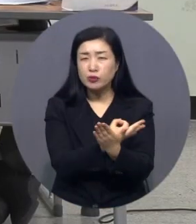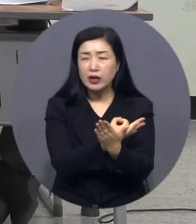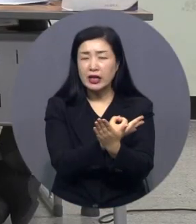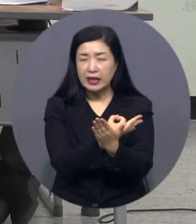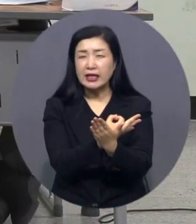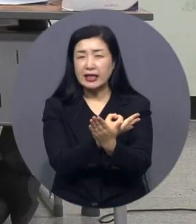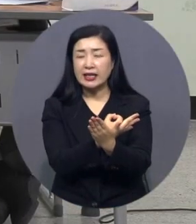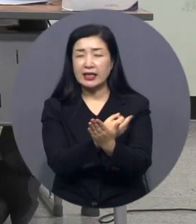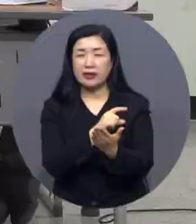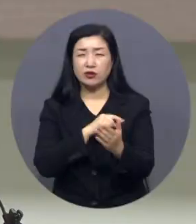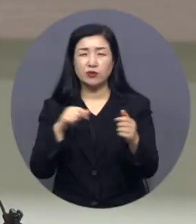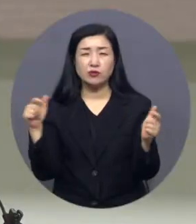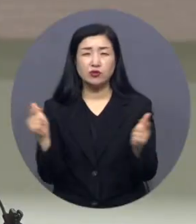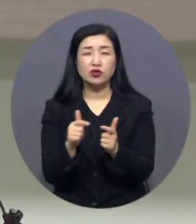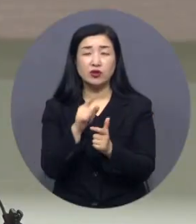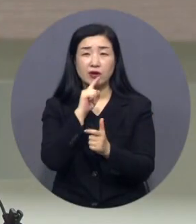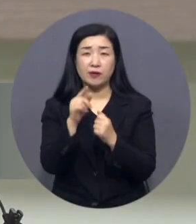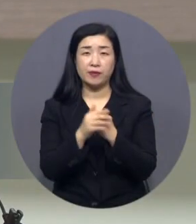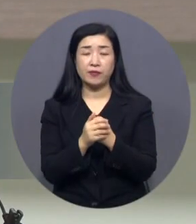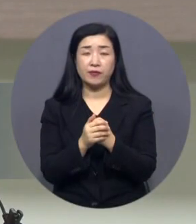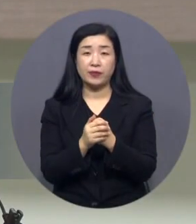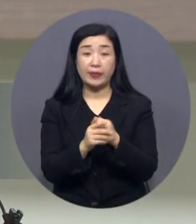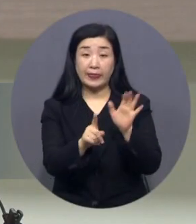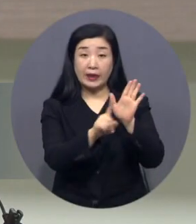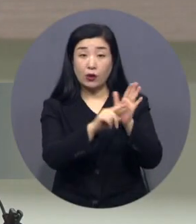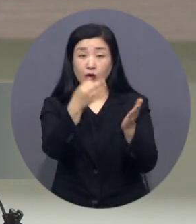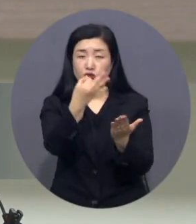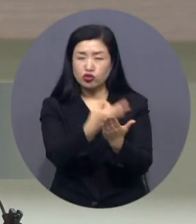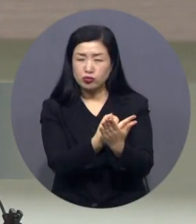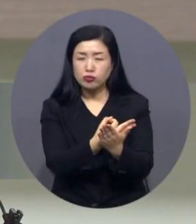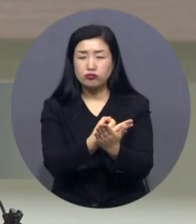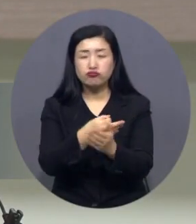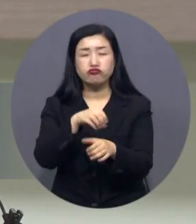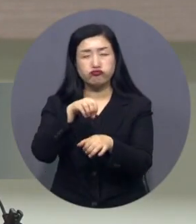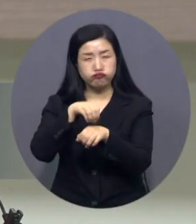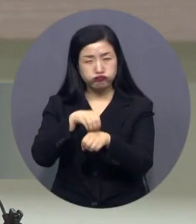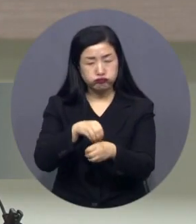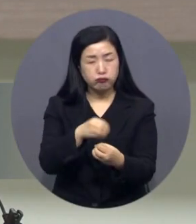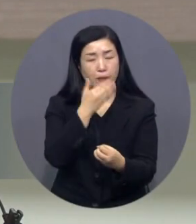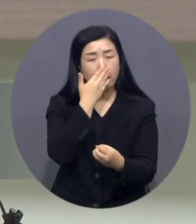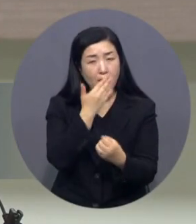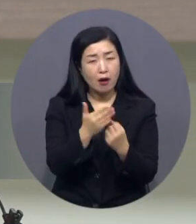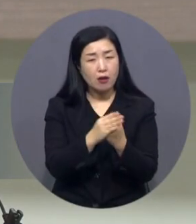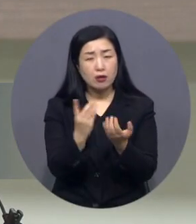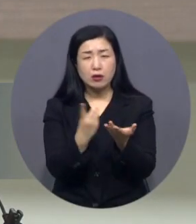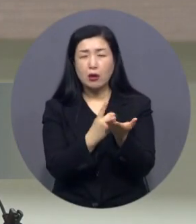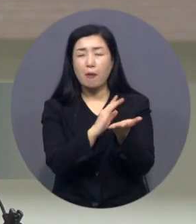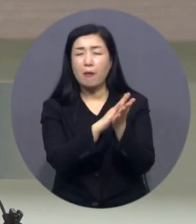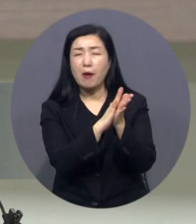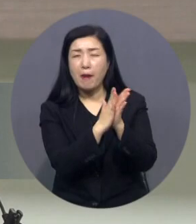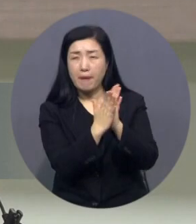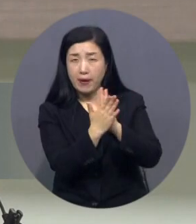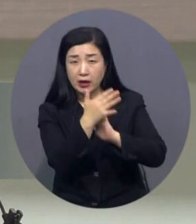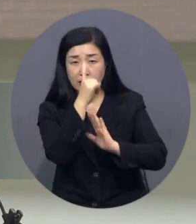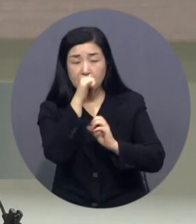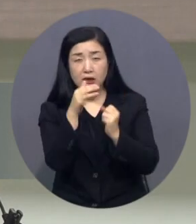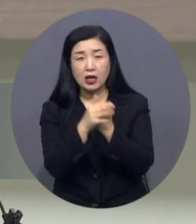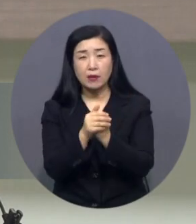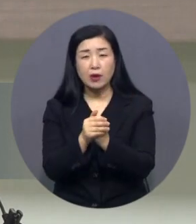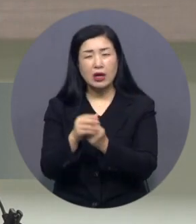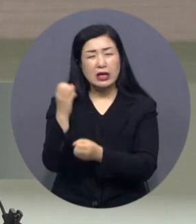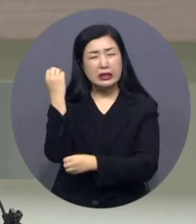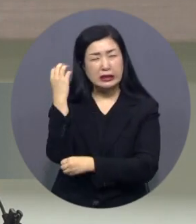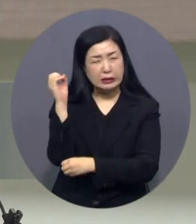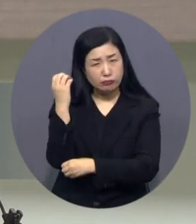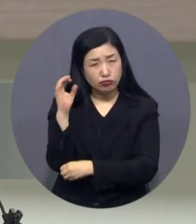테이블에 올렸습니다. 광고 수익을 통해서 이제 진행 유지가 되었는데 디지털 미디어 환경으로 변하면서 레거시 미디어들이 지금